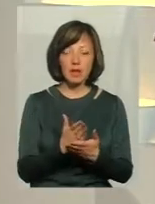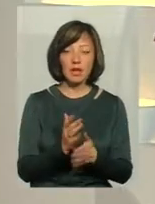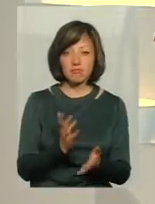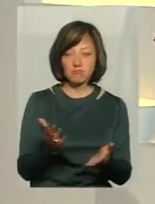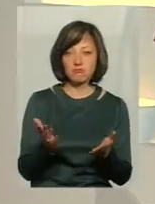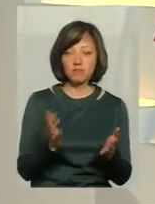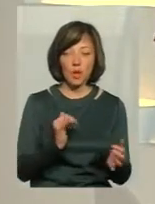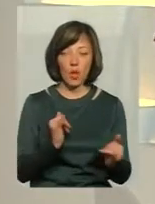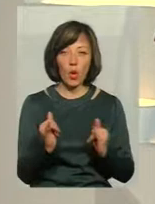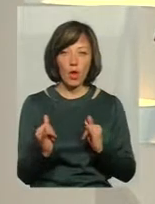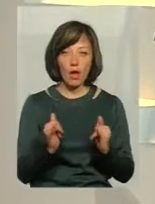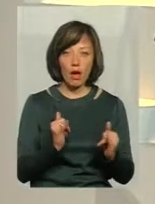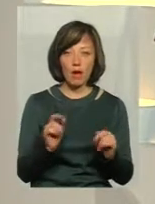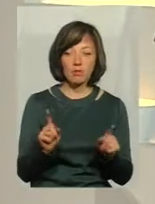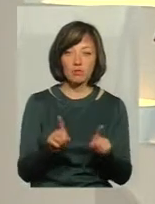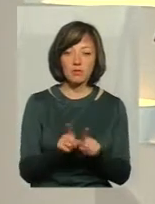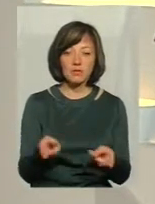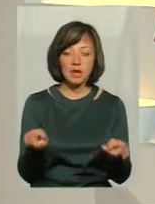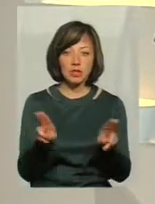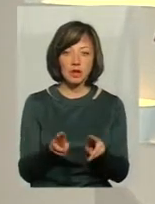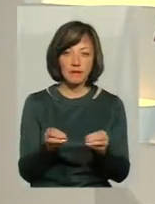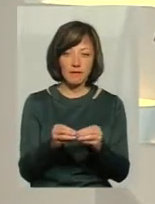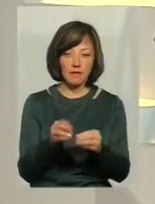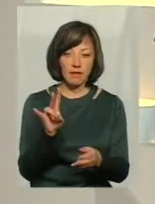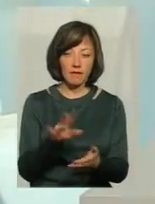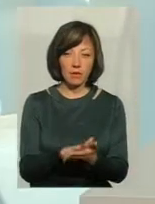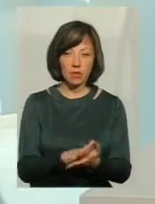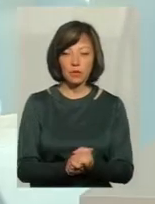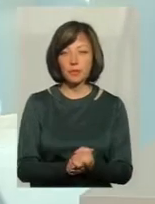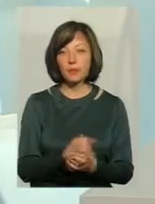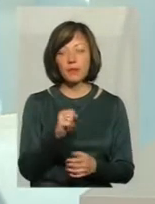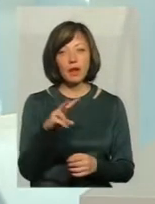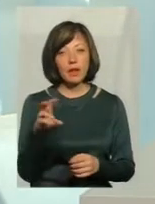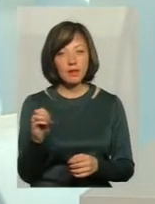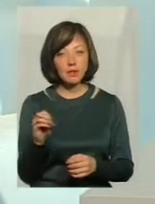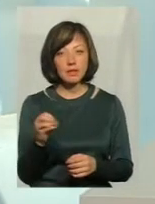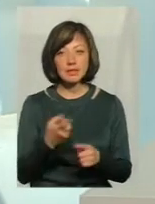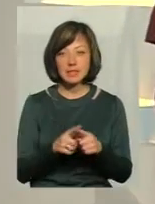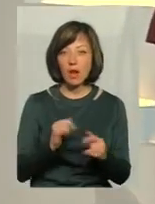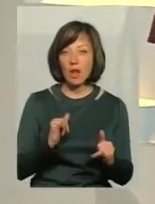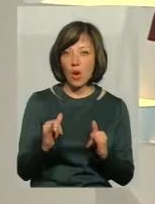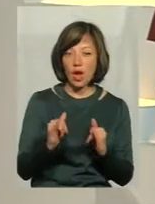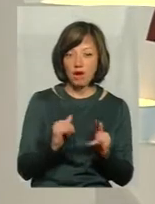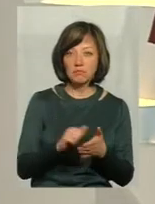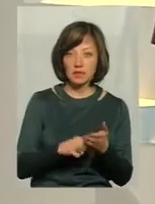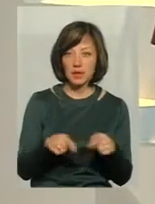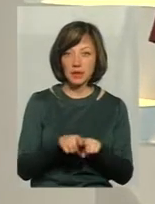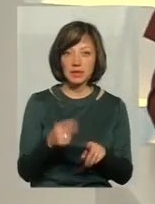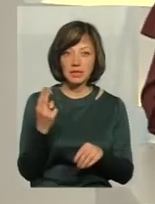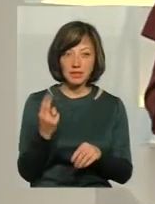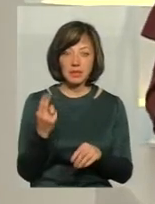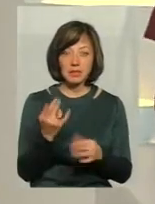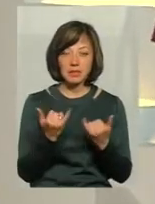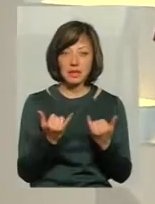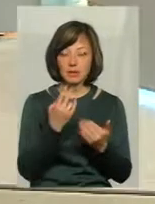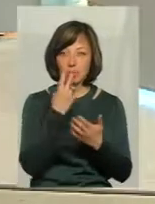щоб все залишалося навічно. Але ця лояльність обґрунтована такими цифрами переконливими.